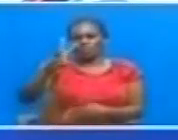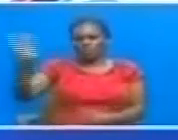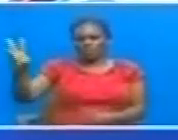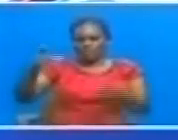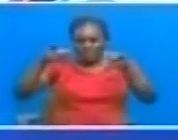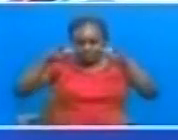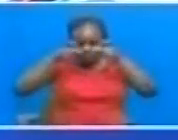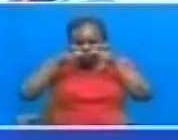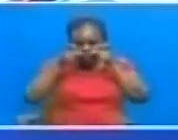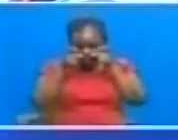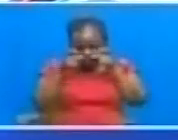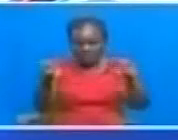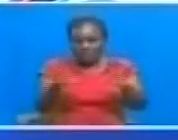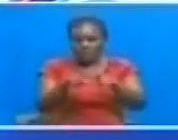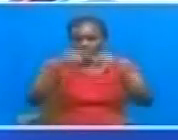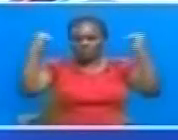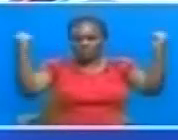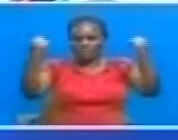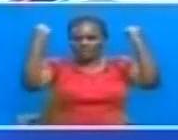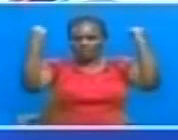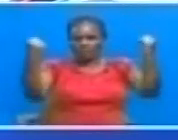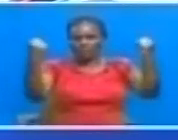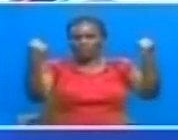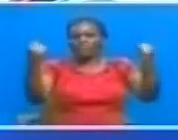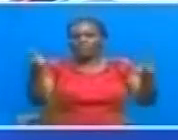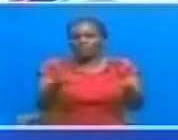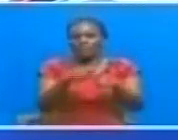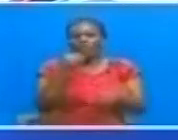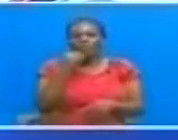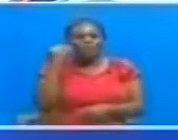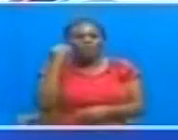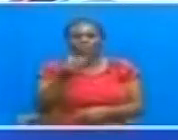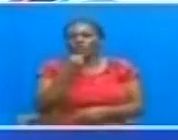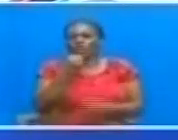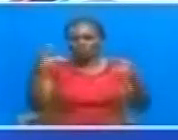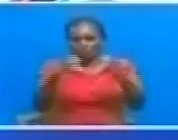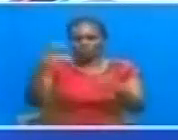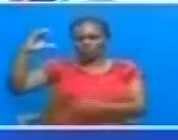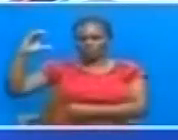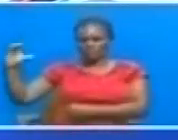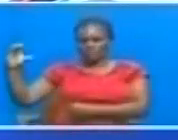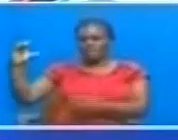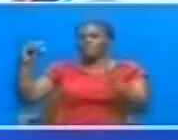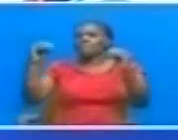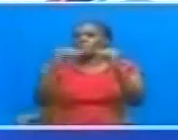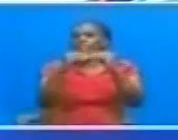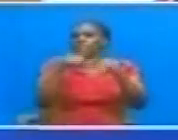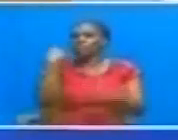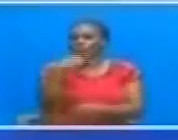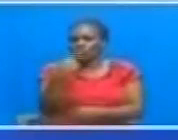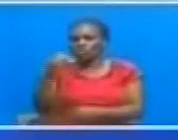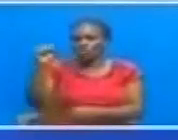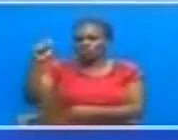Bulls na Catholic Monks. Bingwa watetezi wa mkondo wa Driftwoods, Homeboys, wamo kwenye kundi cha ambapo watachuana na